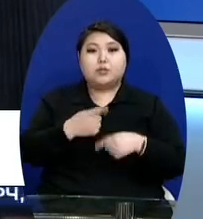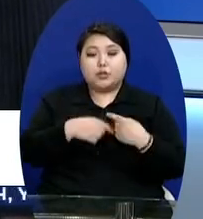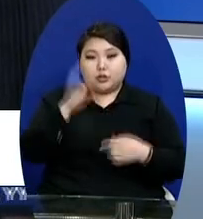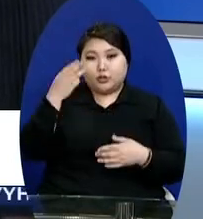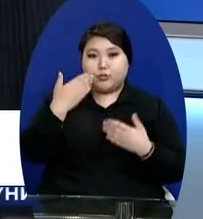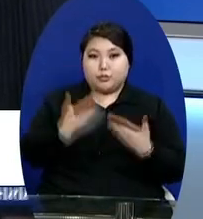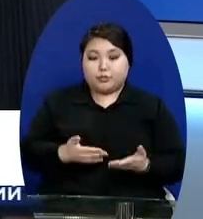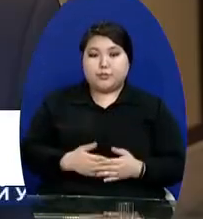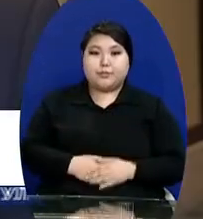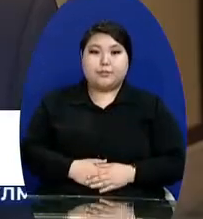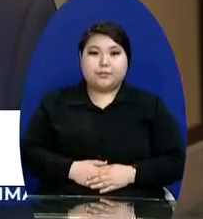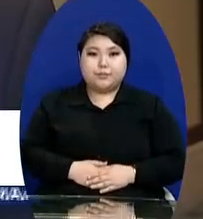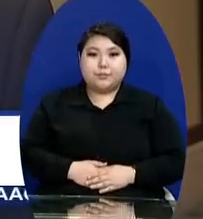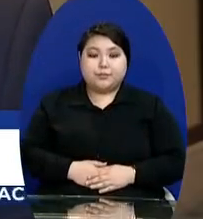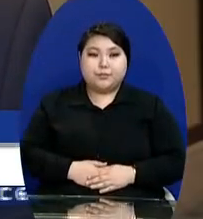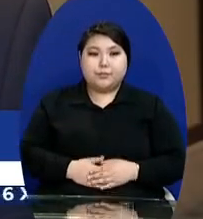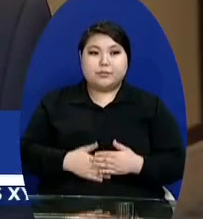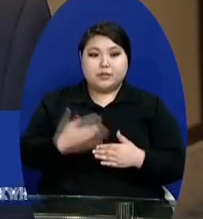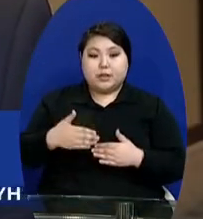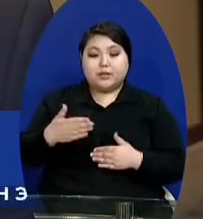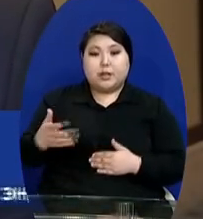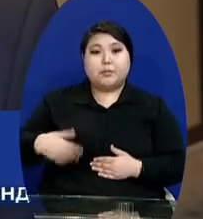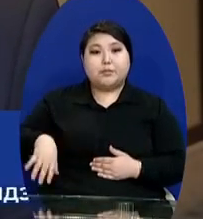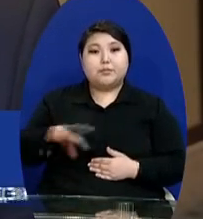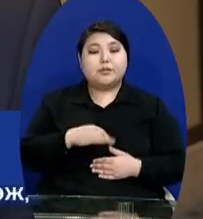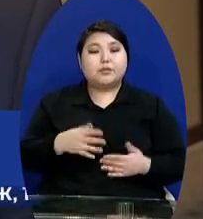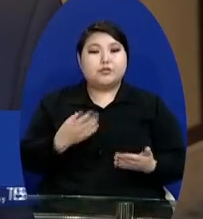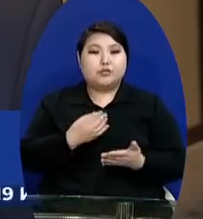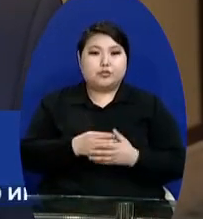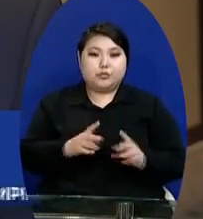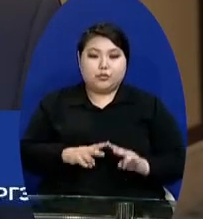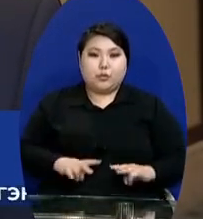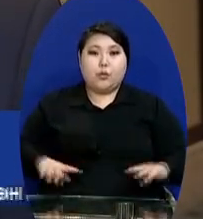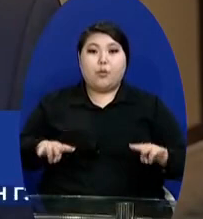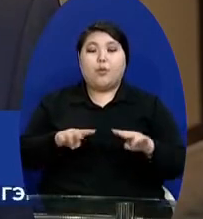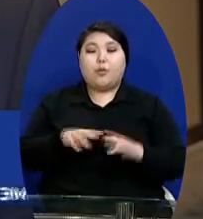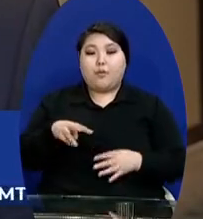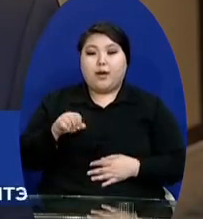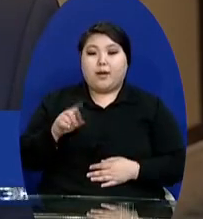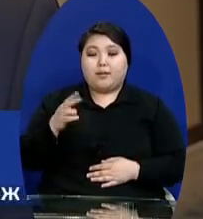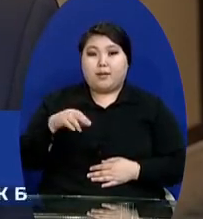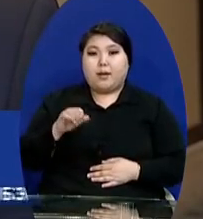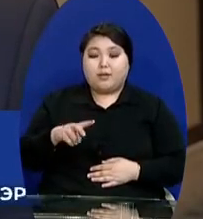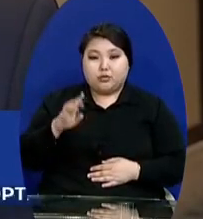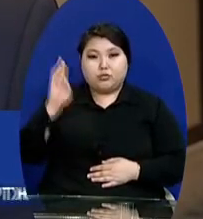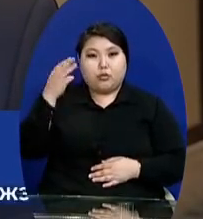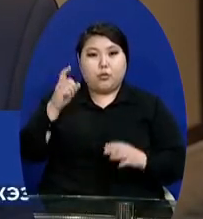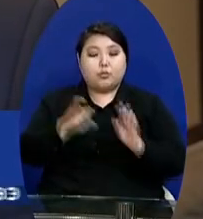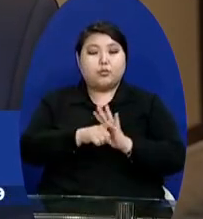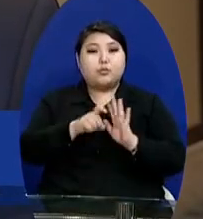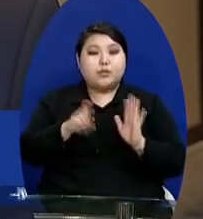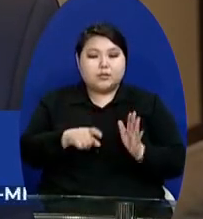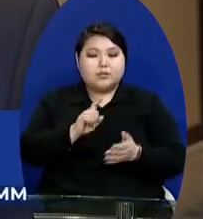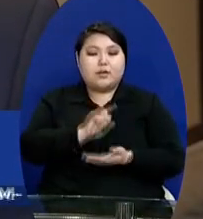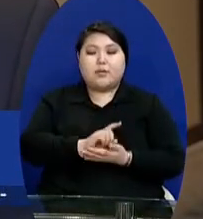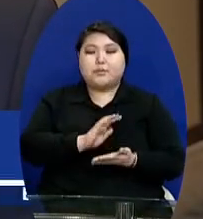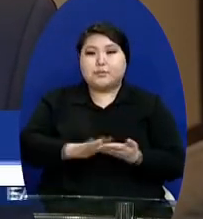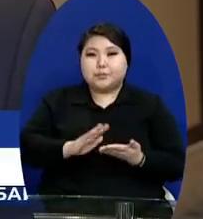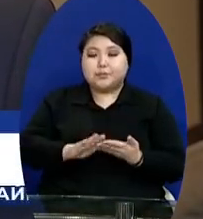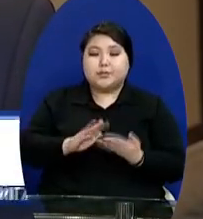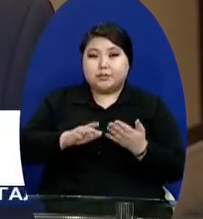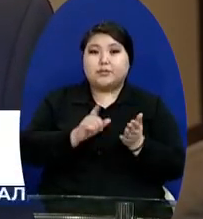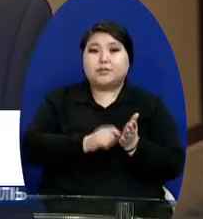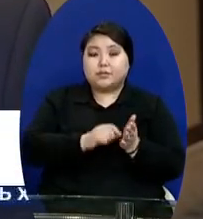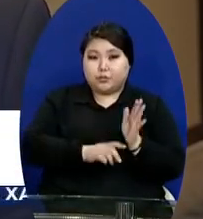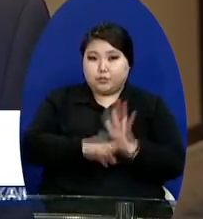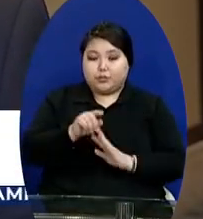тодорхойлсон. Цааш та бид нар жишээлбэл нуурын одоо мандлыг тодорхой хугацаанд бол зайлшгүй цэвэрлж явах шаардлага нэгтэлтэй